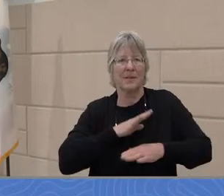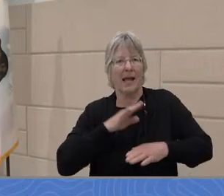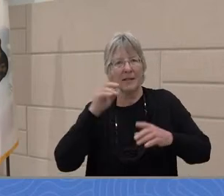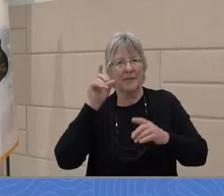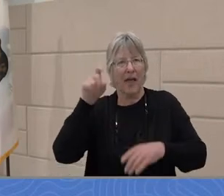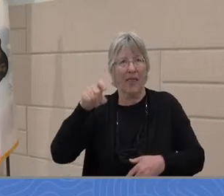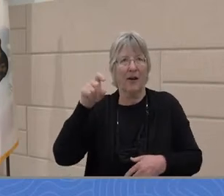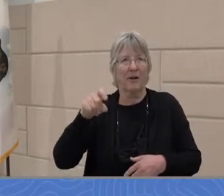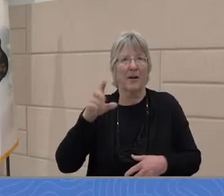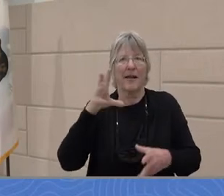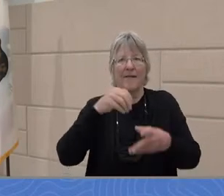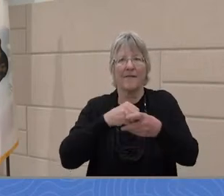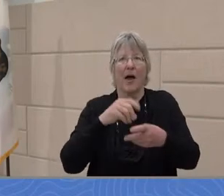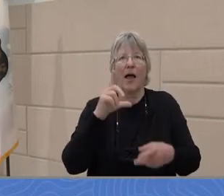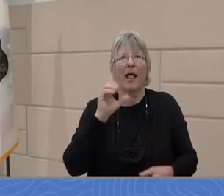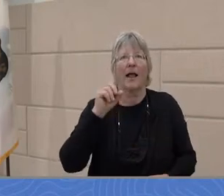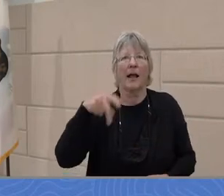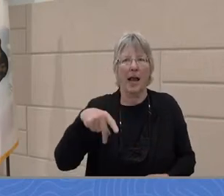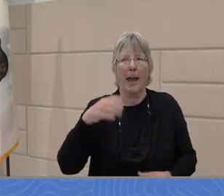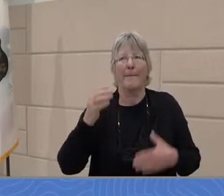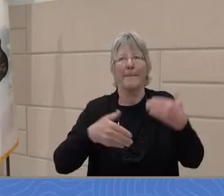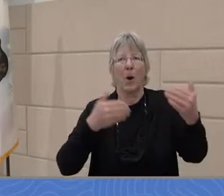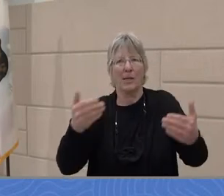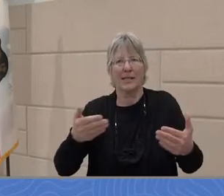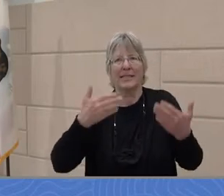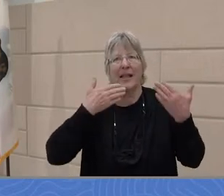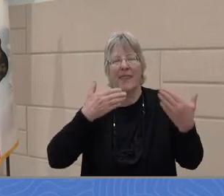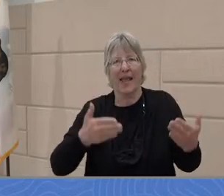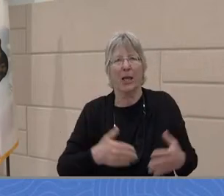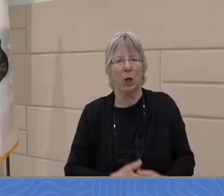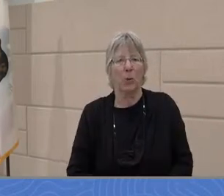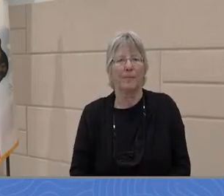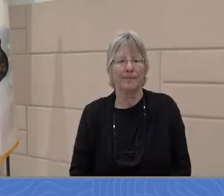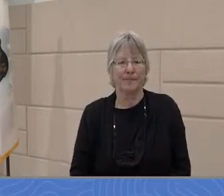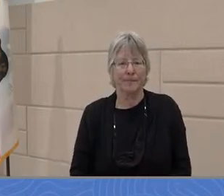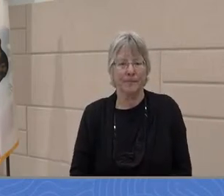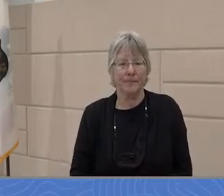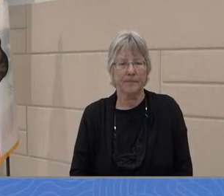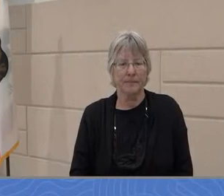ตรการบัสซะสมอกุล